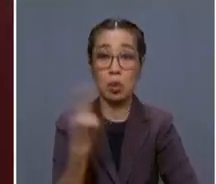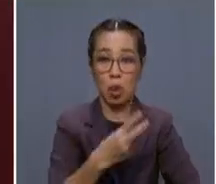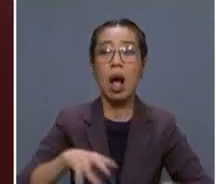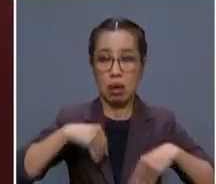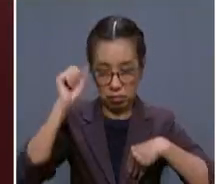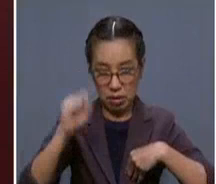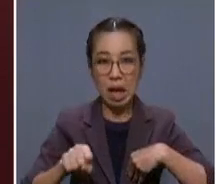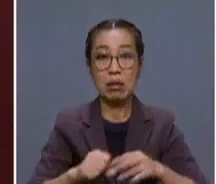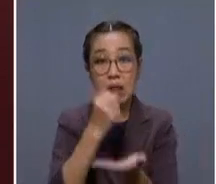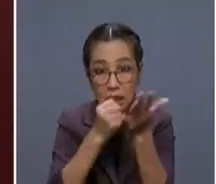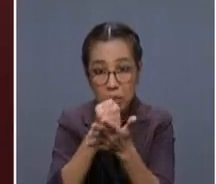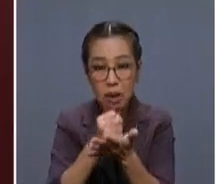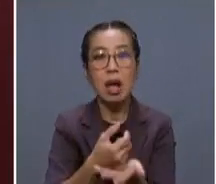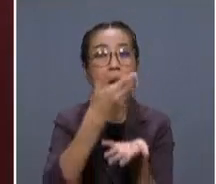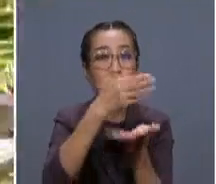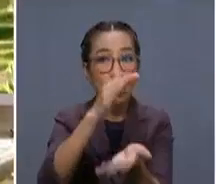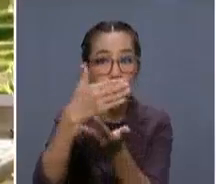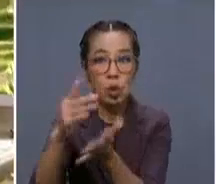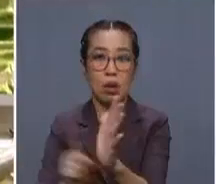เดือนแล้วนะครับจนทราบว่าผู้ต้องหาเนี่ยจะรับยาเสพติดจากอำเภอบางปะอินจังหวัดพระนครศรีอยุธยาก็เลยมีการตั้งด่านสกัดจับนะครับจากการสอบสวนก็ยอมรับครับว่ารับจ้างขนยาเสพติดมา5ครั้งแล้วโดยรับยามาจากจุดพักยาในหลายพื้นที่ไม่ว่าจะเป็นอยุธยาสมุทรสงครามบ้านหรือว่าฉัน